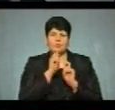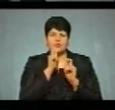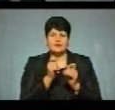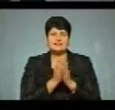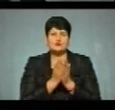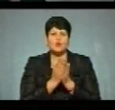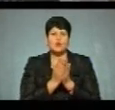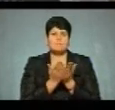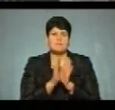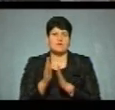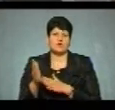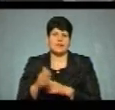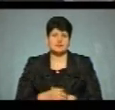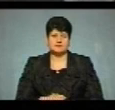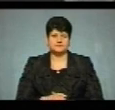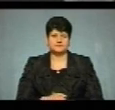бібліотеці.